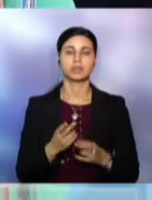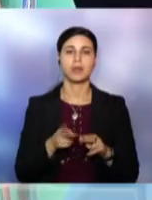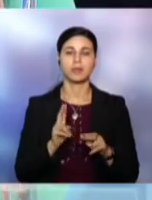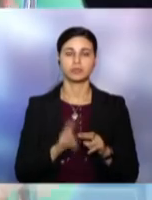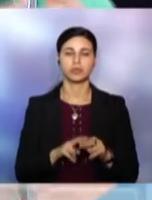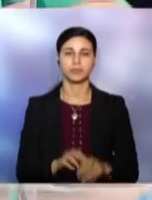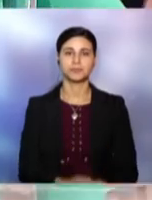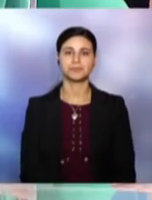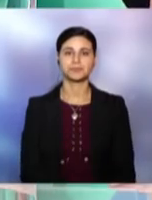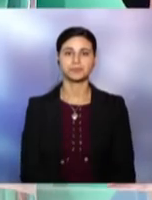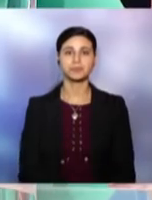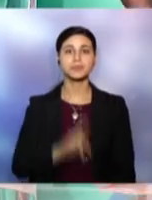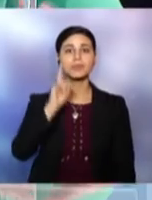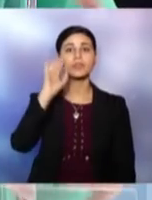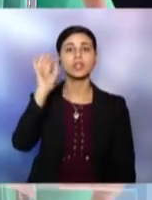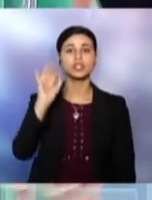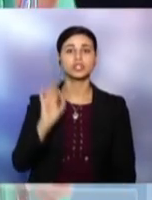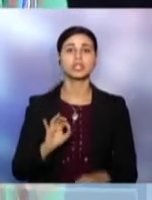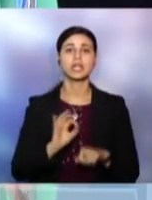ამიტომ ხშირად ავადობს